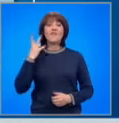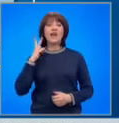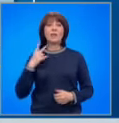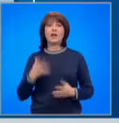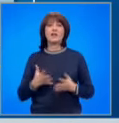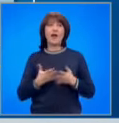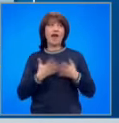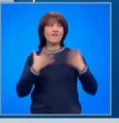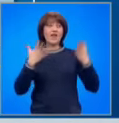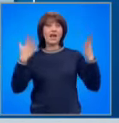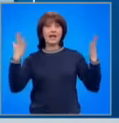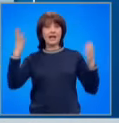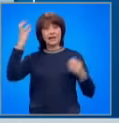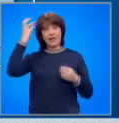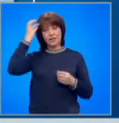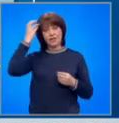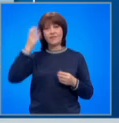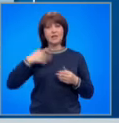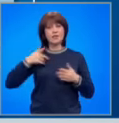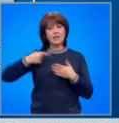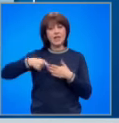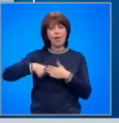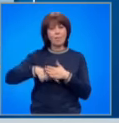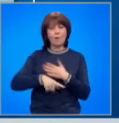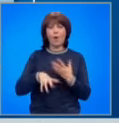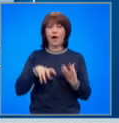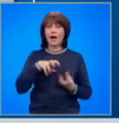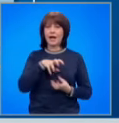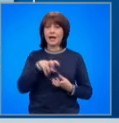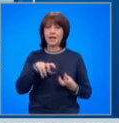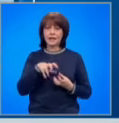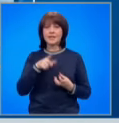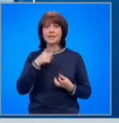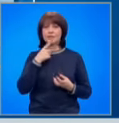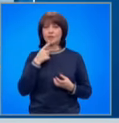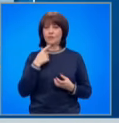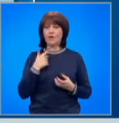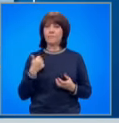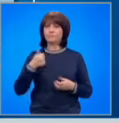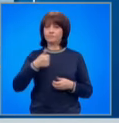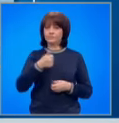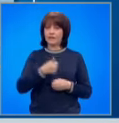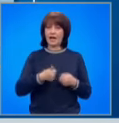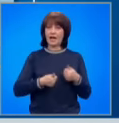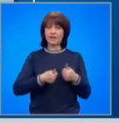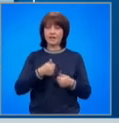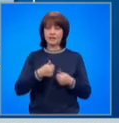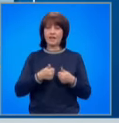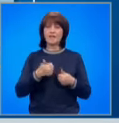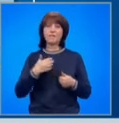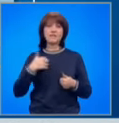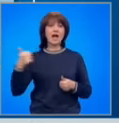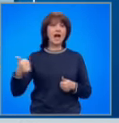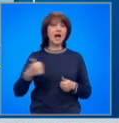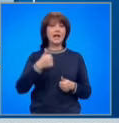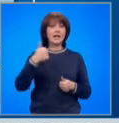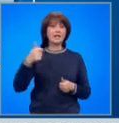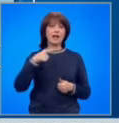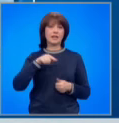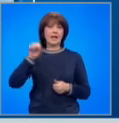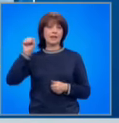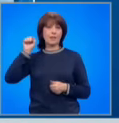велика страна. Но ние сме в дълбока икономическа криза. Затова се кандидатирам за лидер на консервативната партия и ваш бъдещ